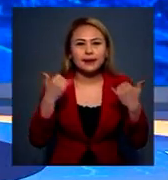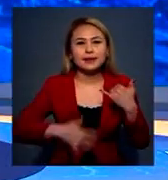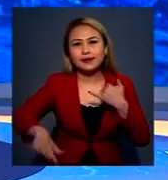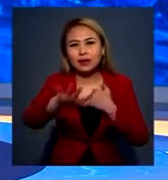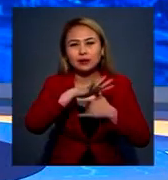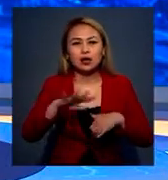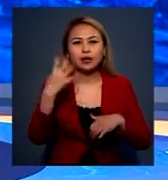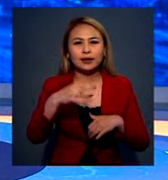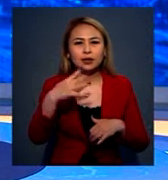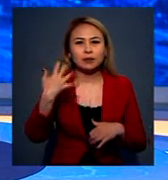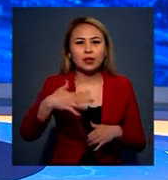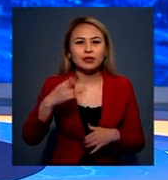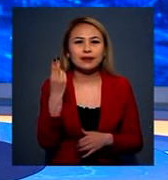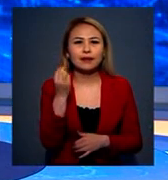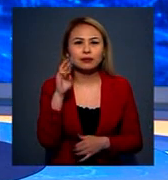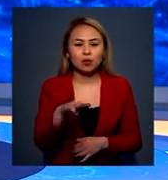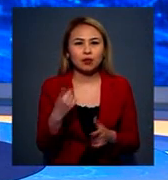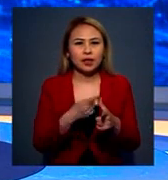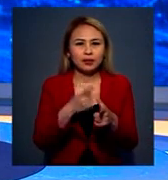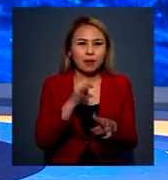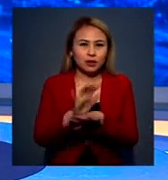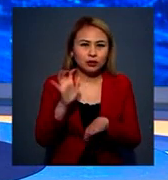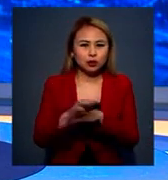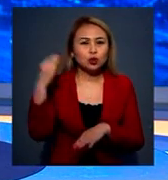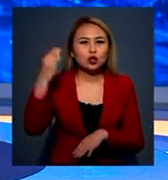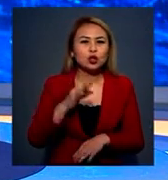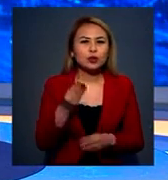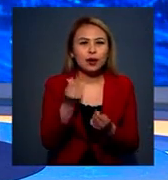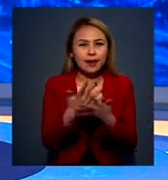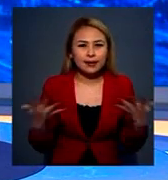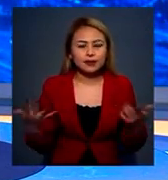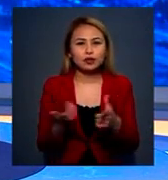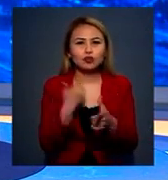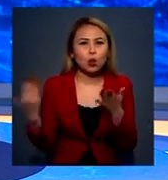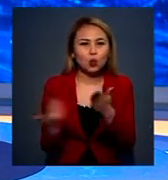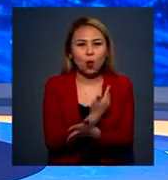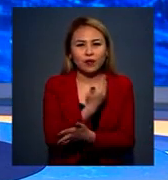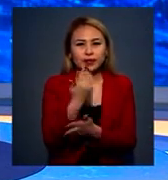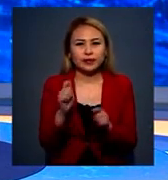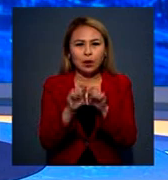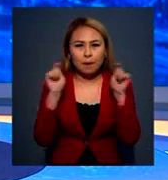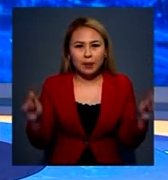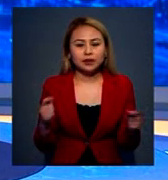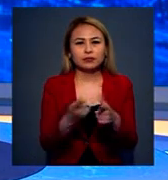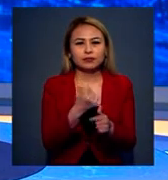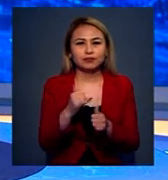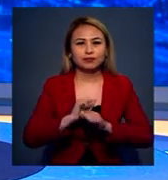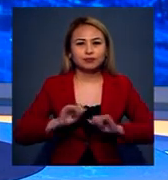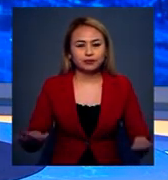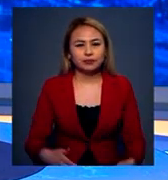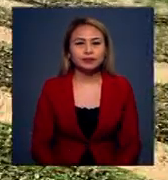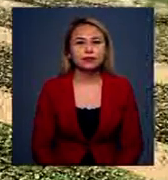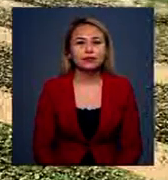өңір диқандары гектарына 40-50 центнерден өнім беретін мақтаның Түркістан деген жаңа түрін шығарып, шаруашылықтарға таратып жатыр.